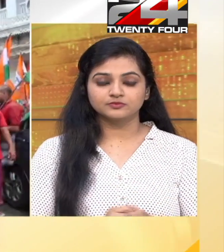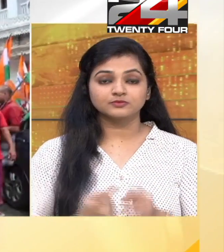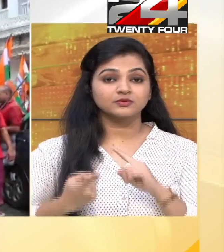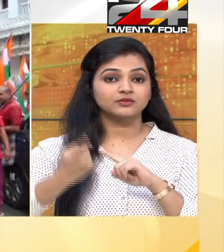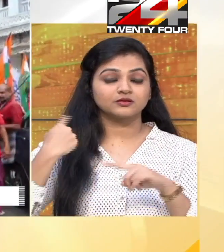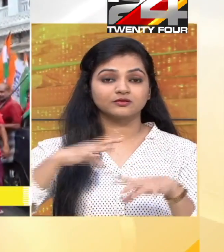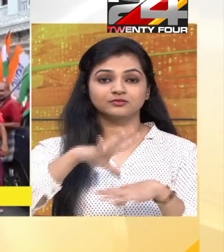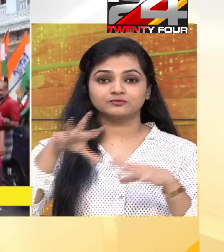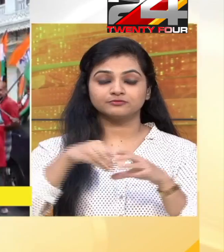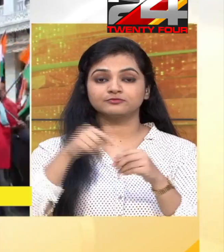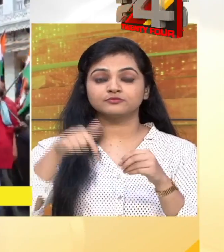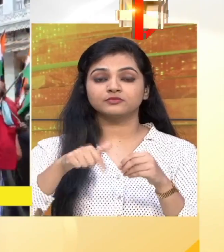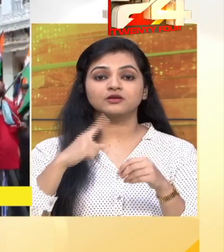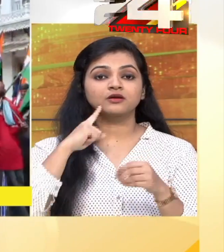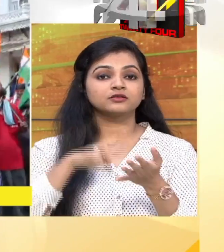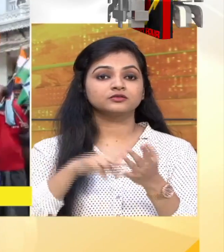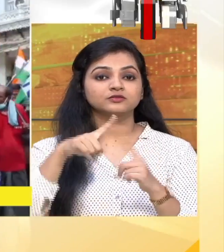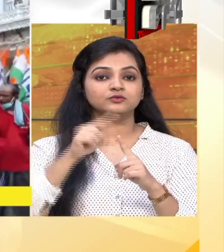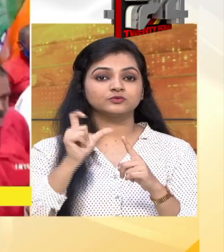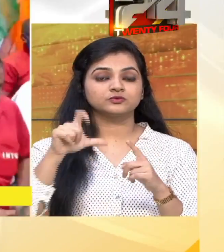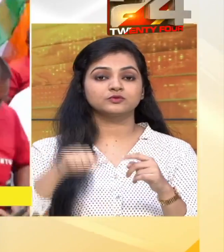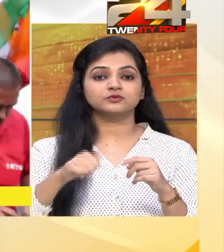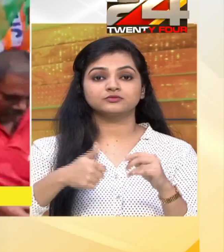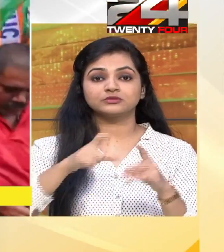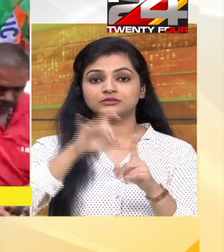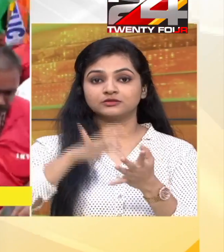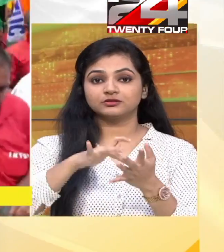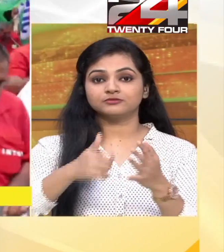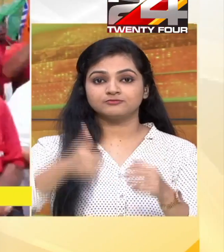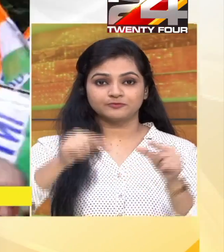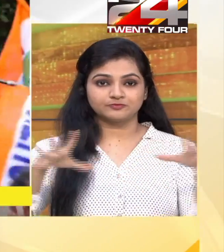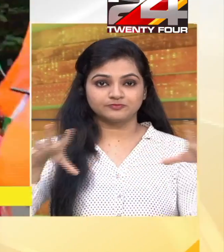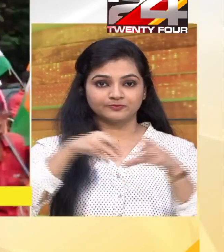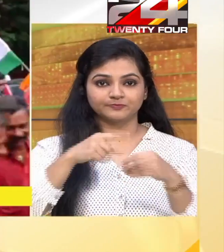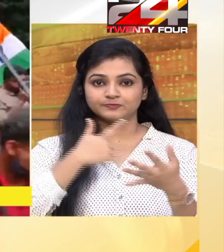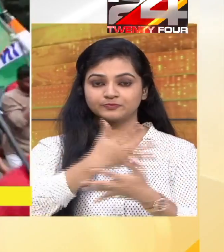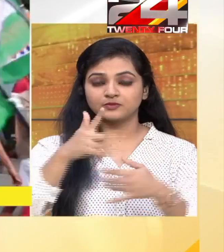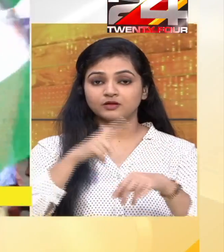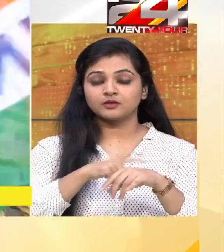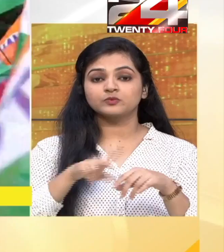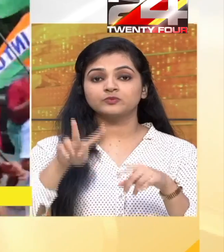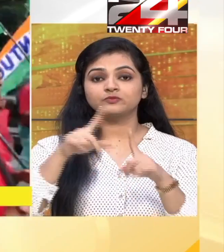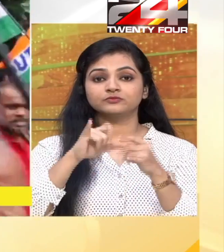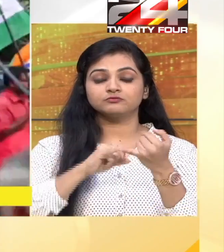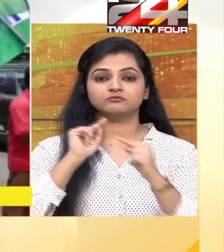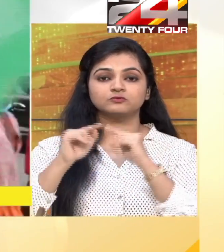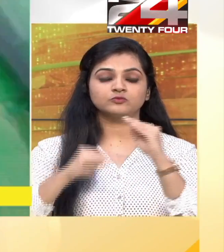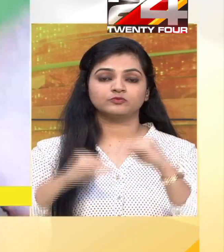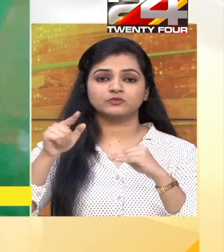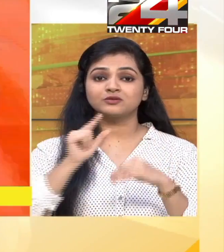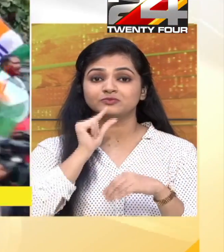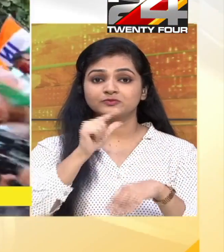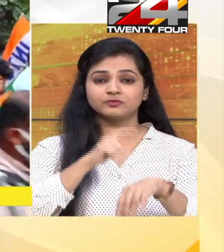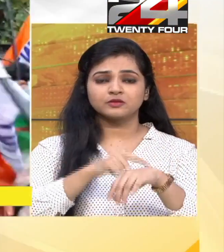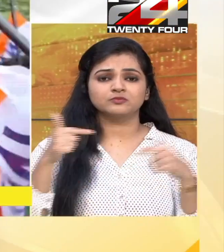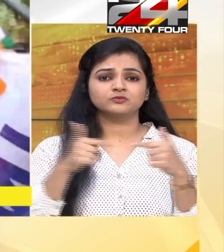ഇന്നലെ ചേർന്ന INTUC ജില്ലാ നേതാക്കളുടെ യോഗത്തിലാണ് VD സതീശനെതിരെ വിമർശനമുയർന്നത്. സതീശന്റെ പ്രസ്താവന അനവസരത്തിലെന്ന്